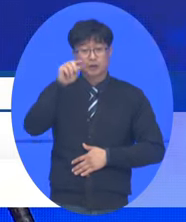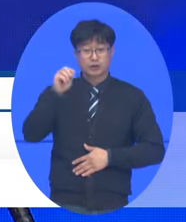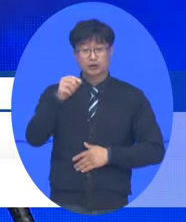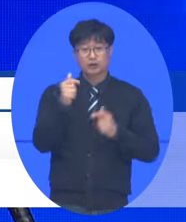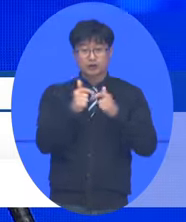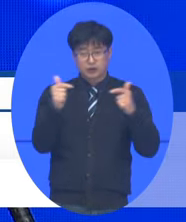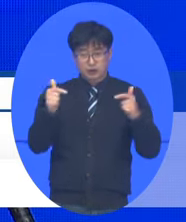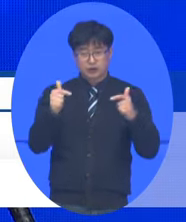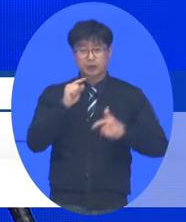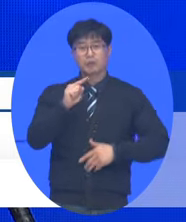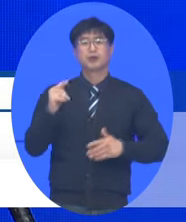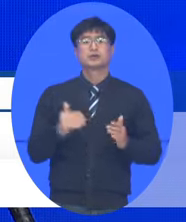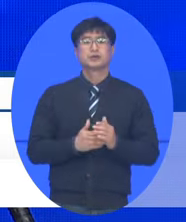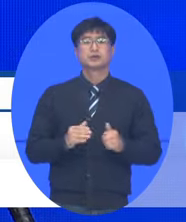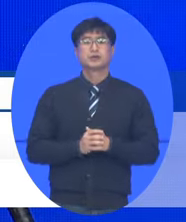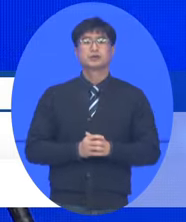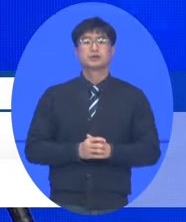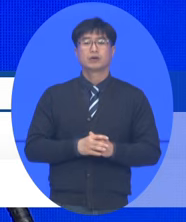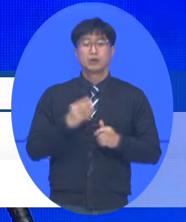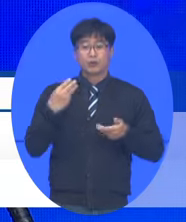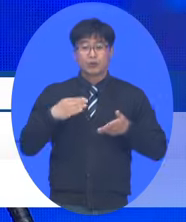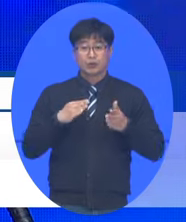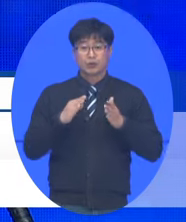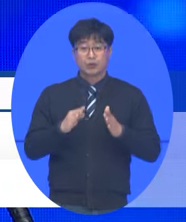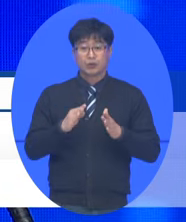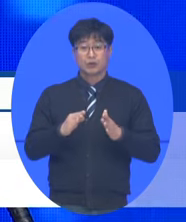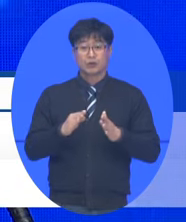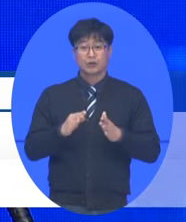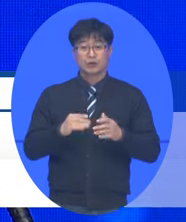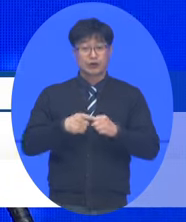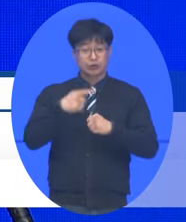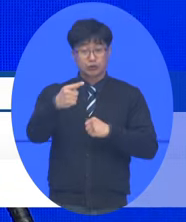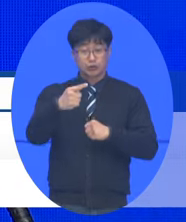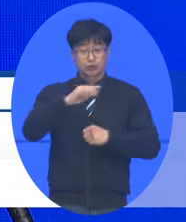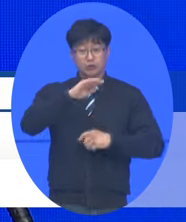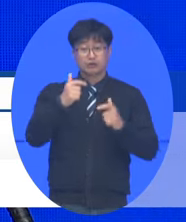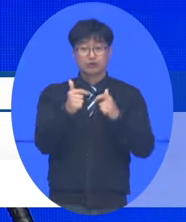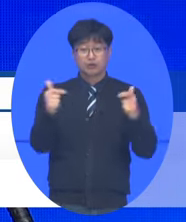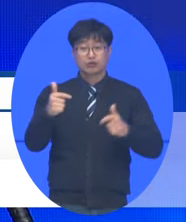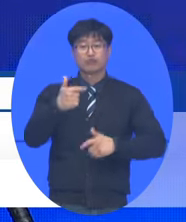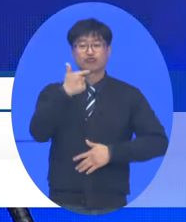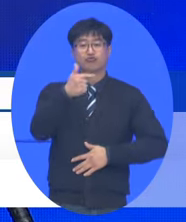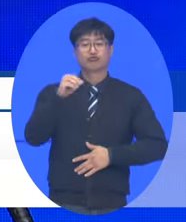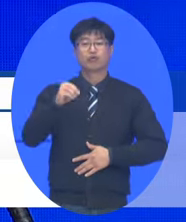2.8% 늘리겠다고 합니다. 내년도 경기도 예산 증가율은